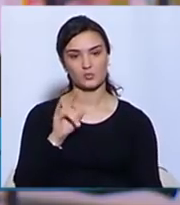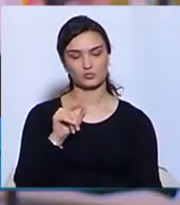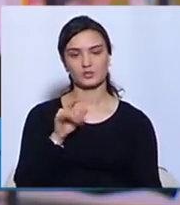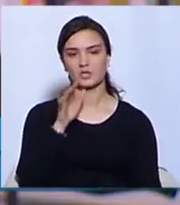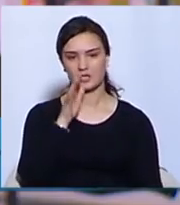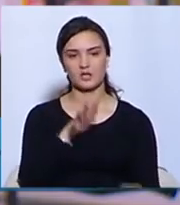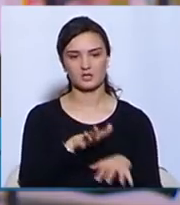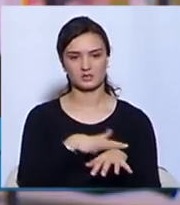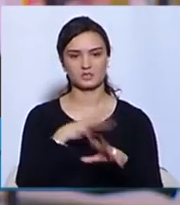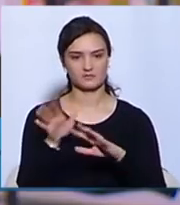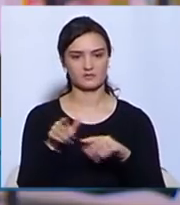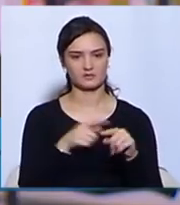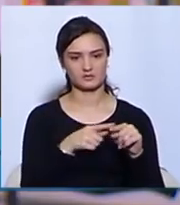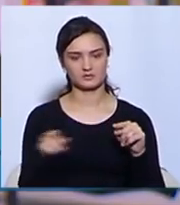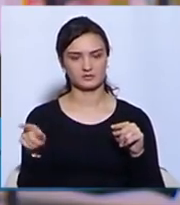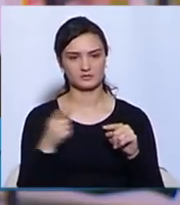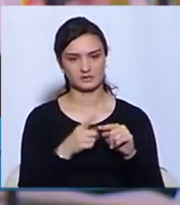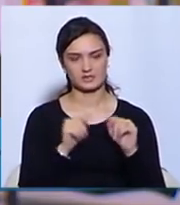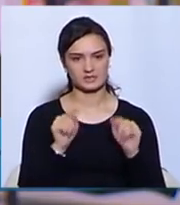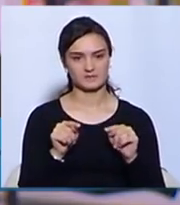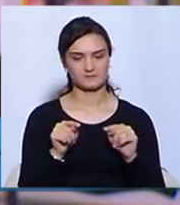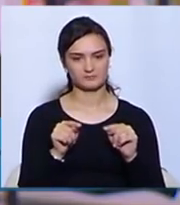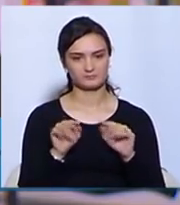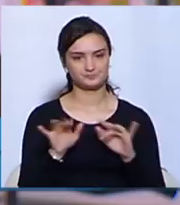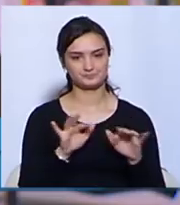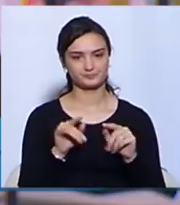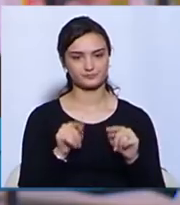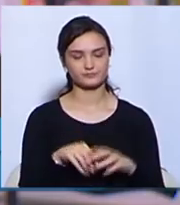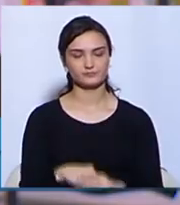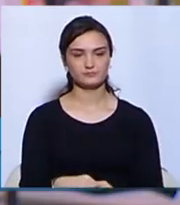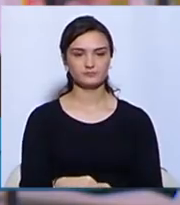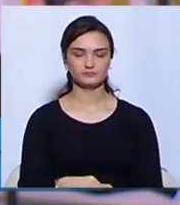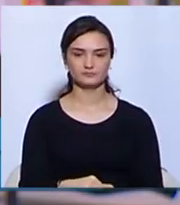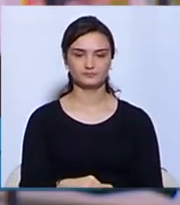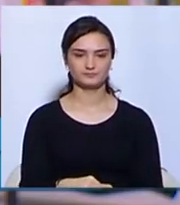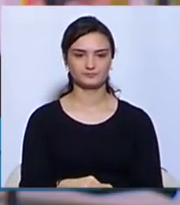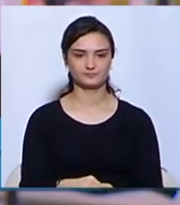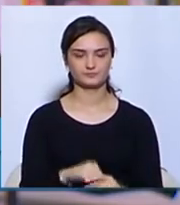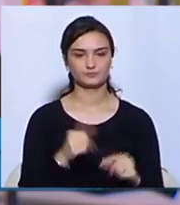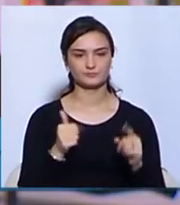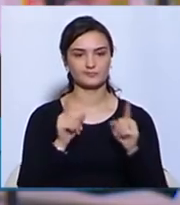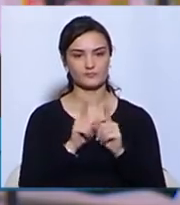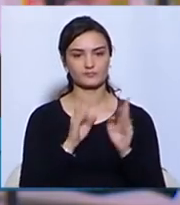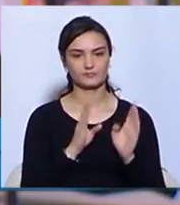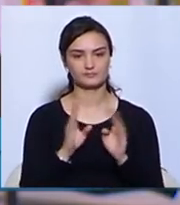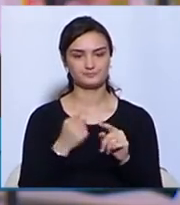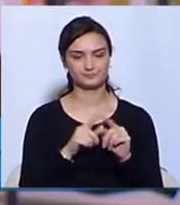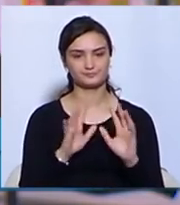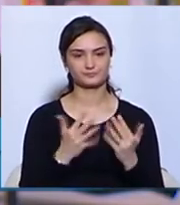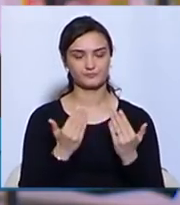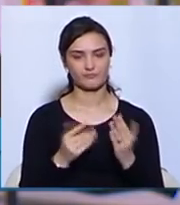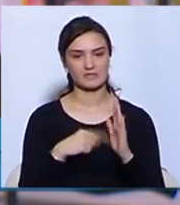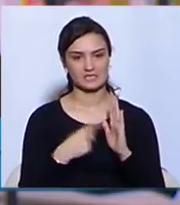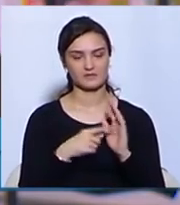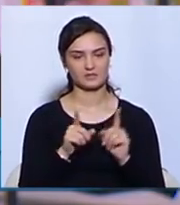და საკმაოდ ხანგრძლივად უგრძელდება ეს ვეგეტაციური მოვლენები. როგორ მოვიქცეთ ასეთ შემთხვევაში? შეიძლება კითხვა